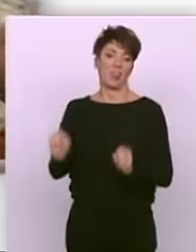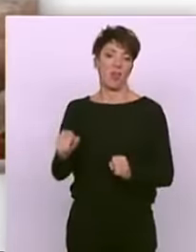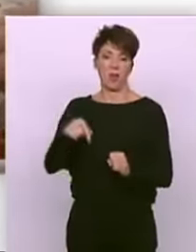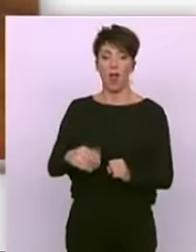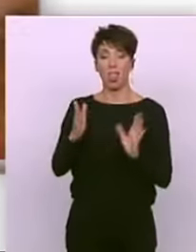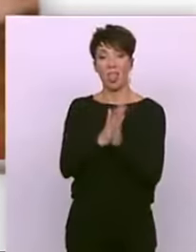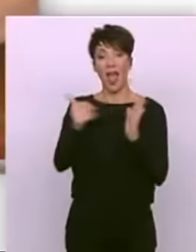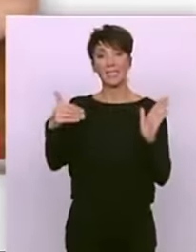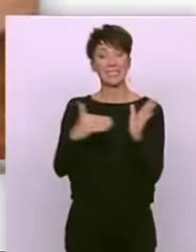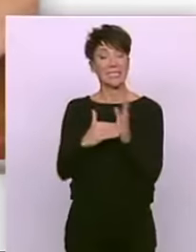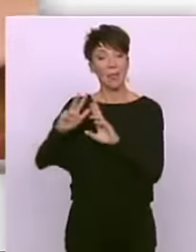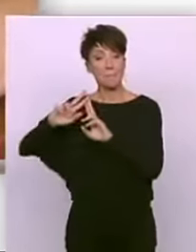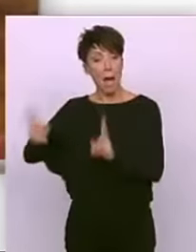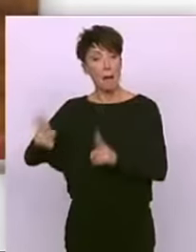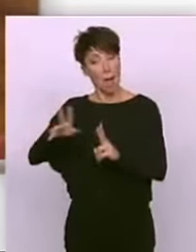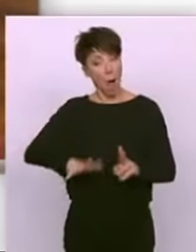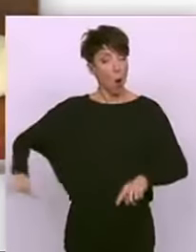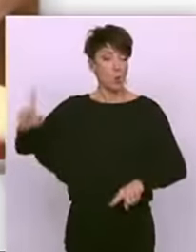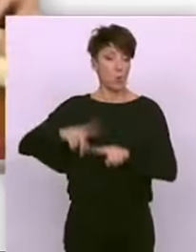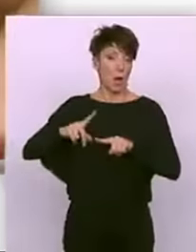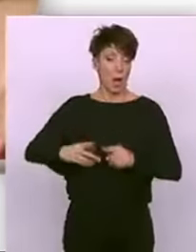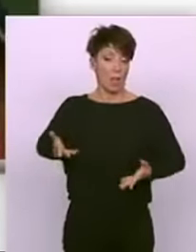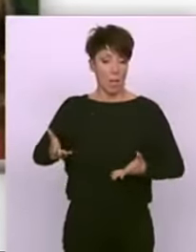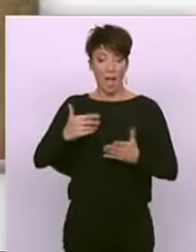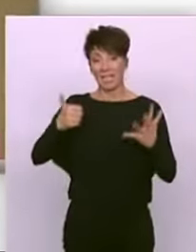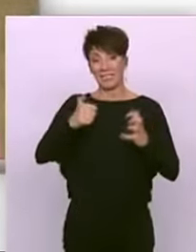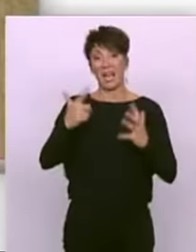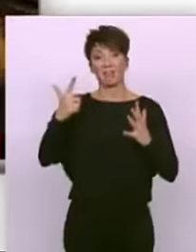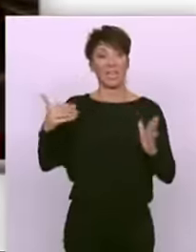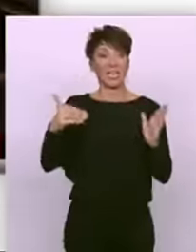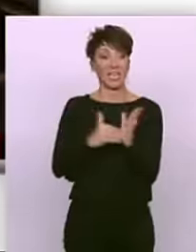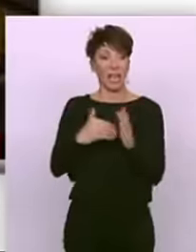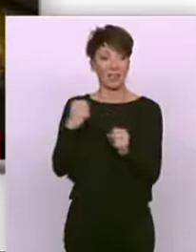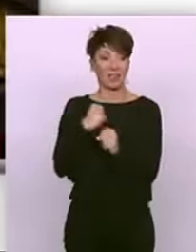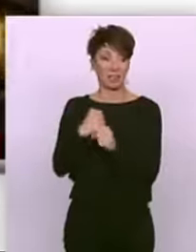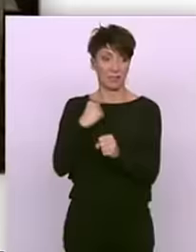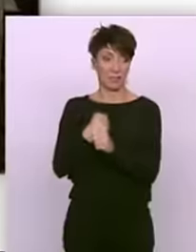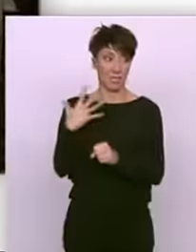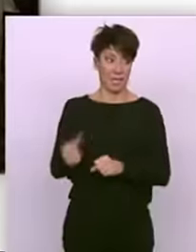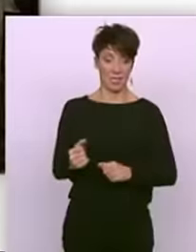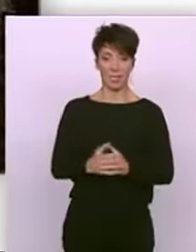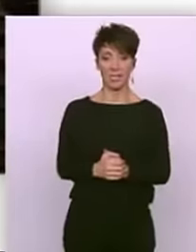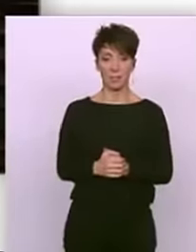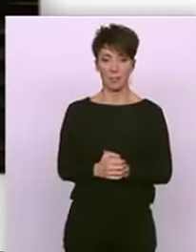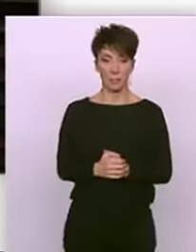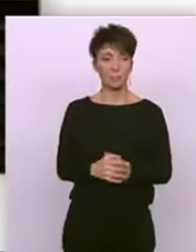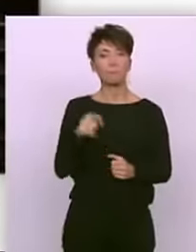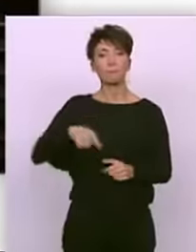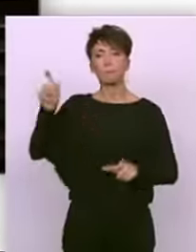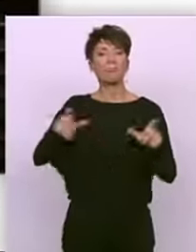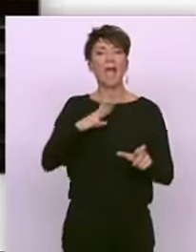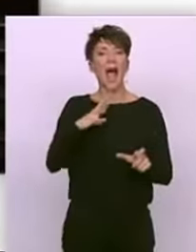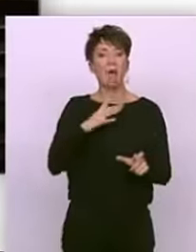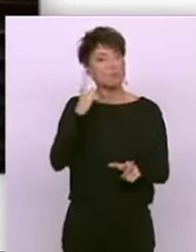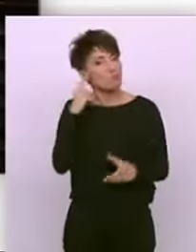μας λειτουργούν 16.000 αρτοπία, τα οποία απασχολούν 67.000 εργαζόμενους. Πώς θα καταλάβει ο καταναλωτής ότι